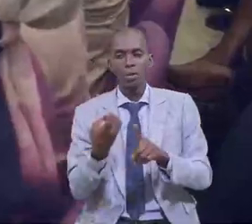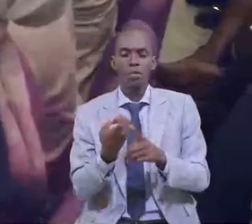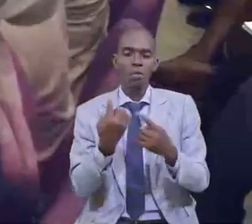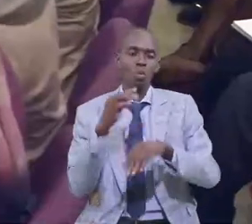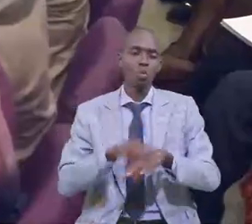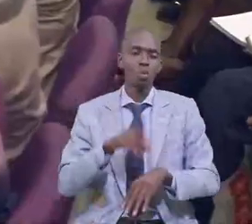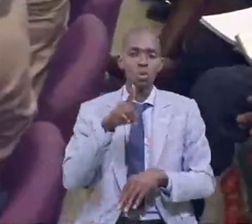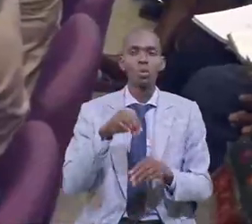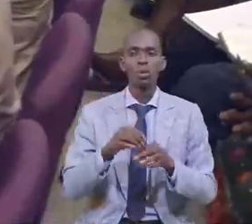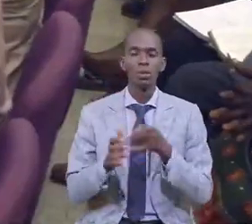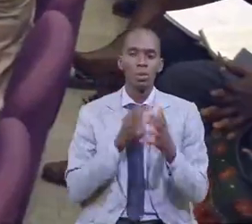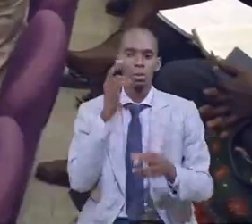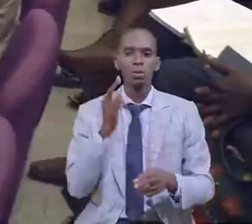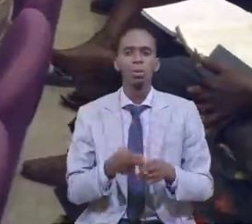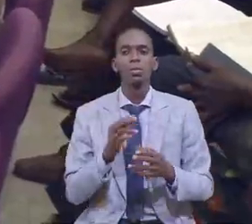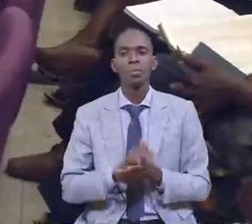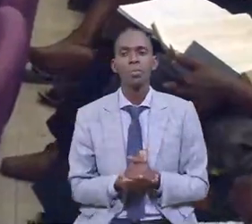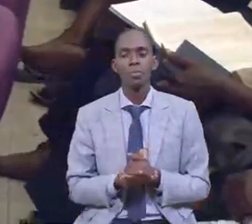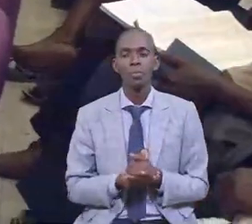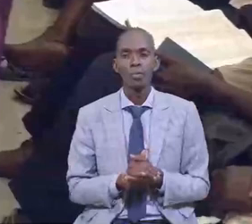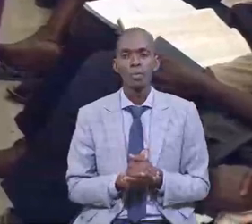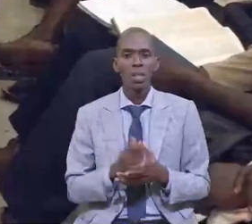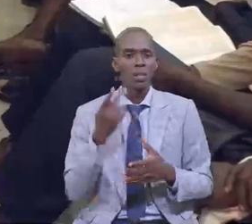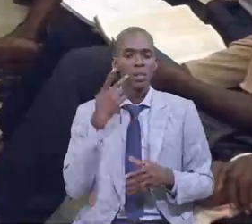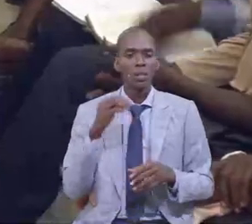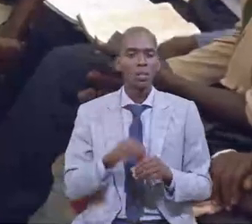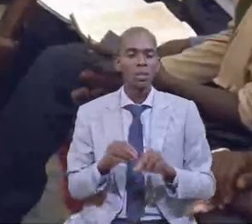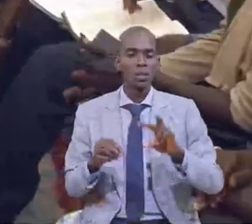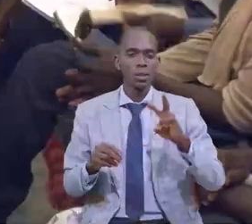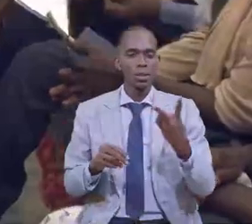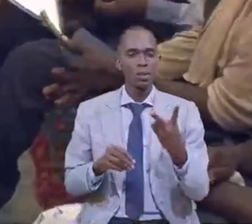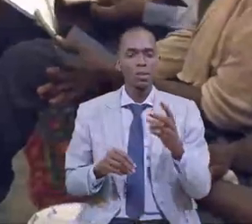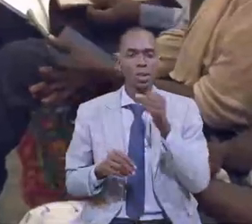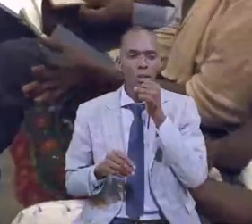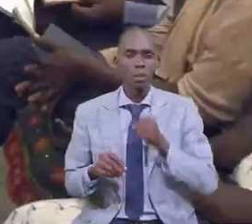passer par-dessus vous au nom de Jésus-Christ. Voyons